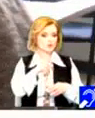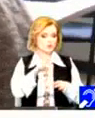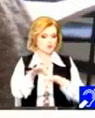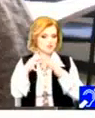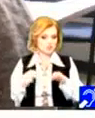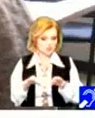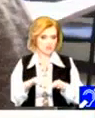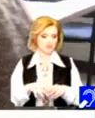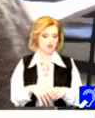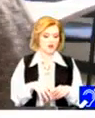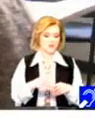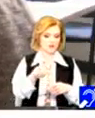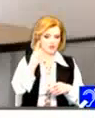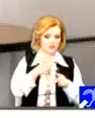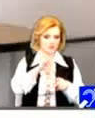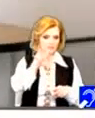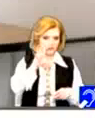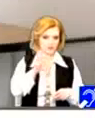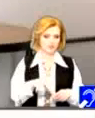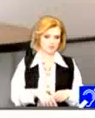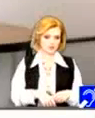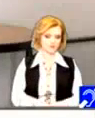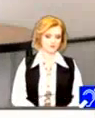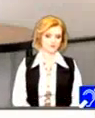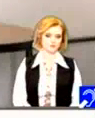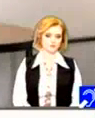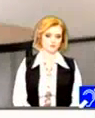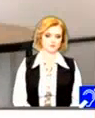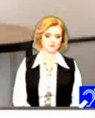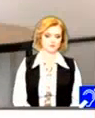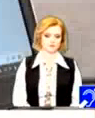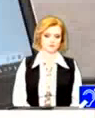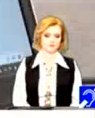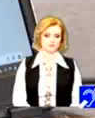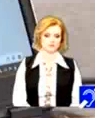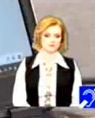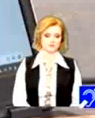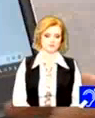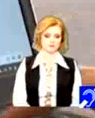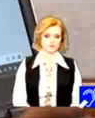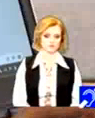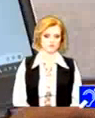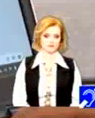răspândirea imaginilor din timpul atacului terorist din Noua Zeelandă.